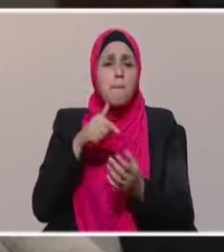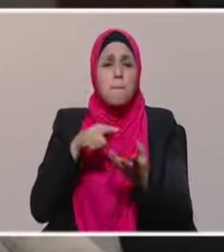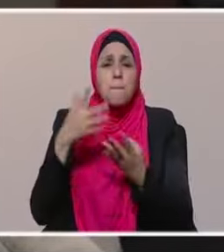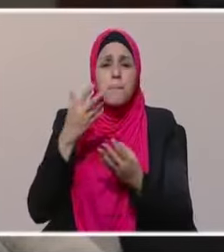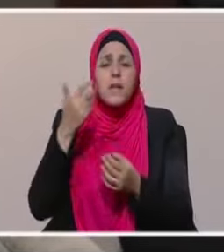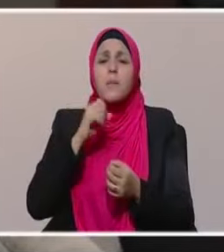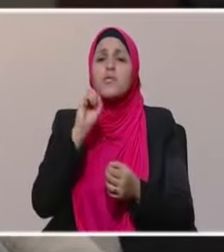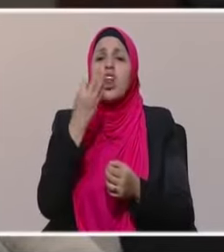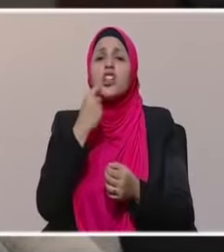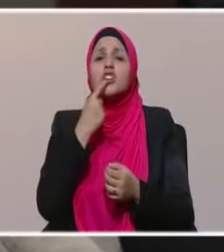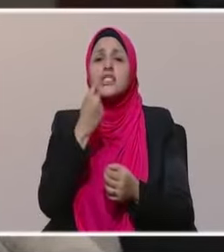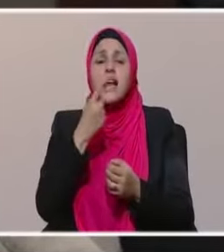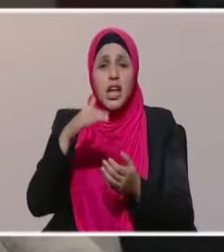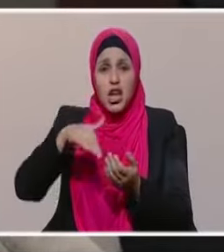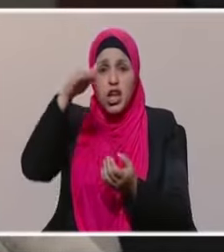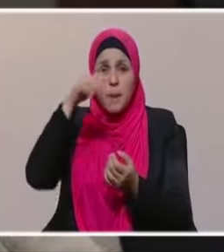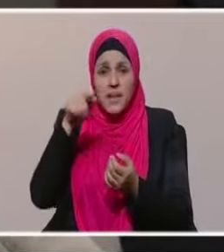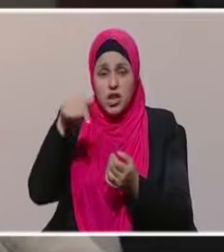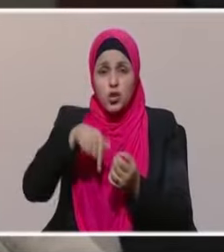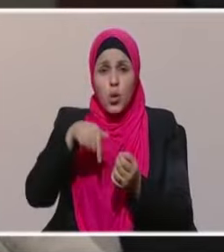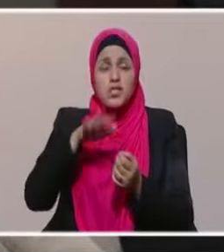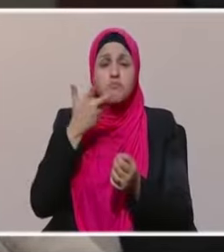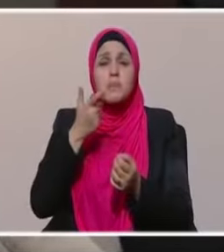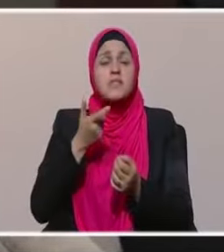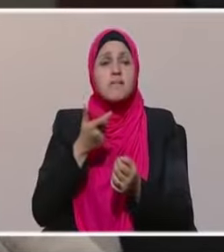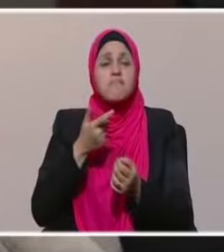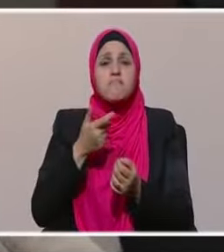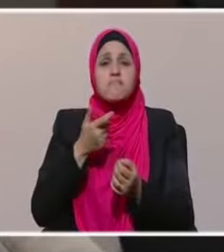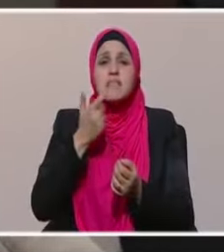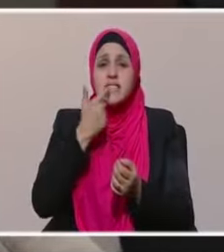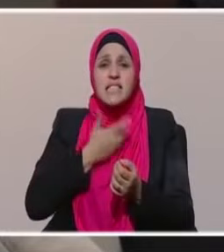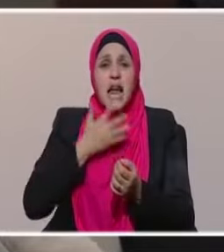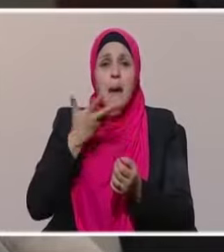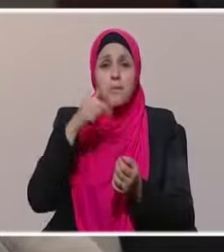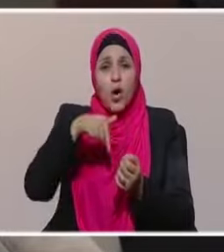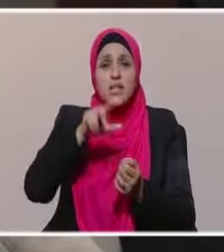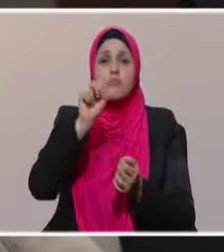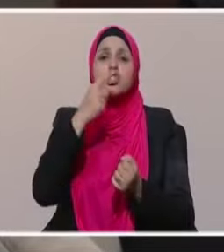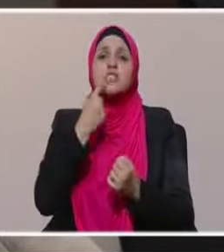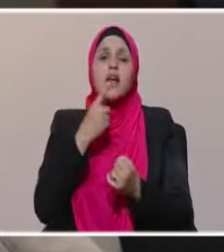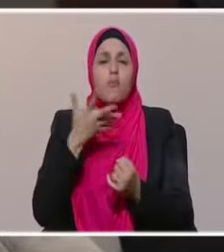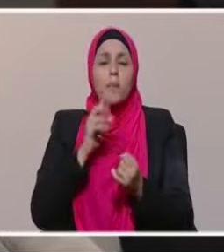من 13 سنه، الكبير فيهم دلوقتي عنده تقريبا 25 سنه.